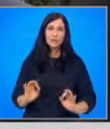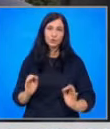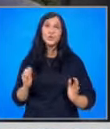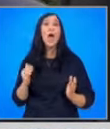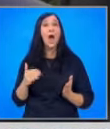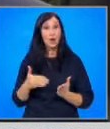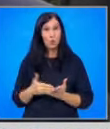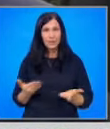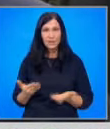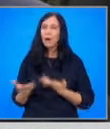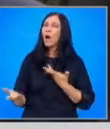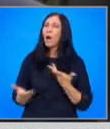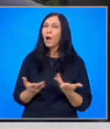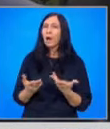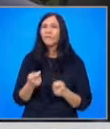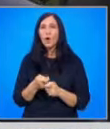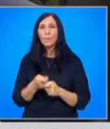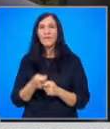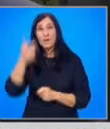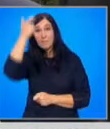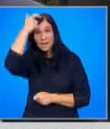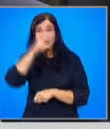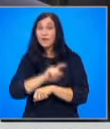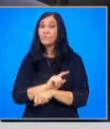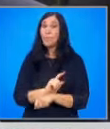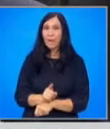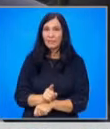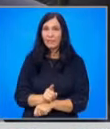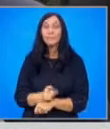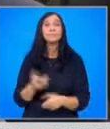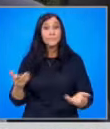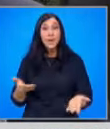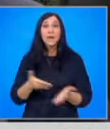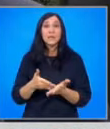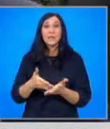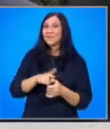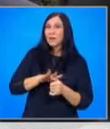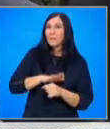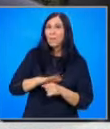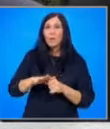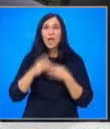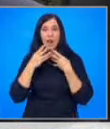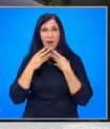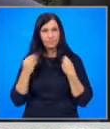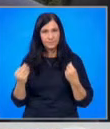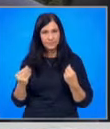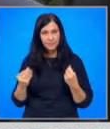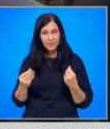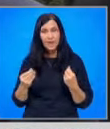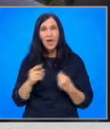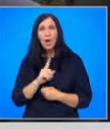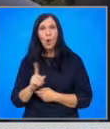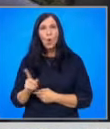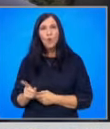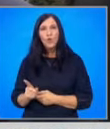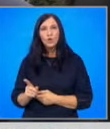аргументира какво прави МВР в момента, за да запълни дефицити,